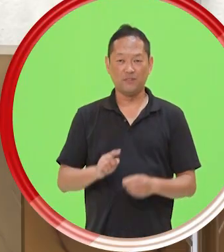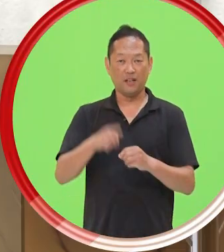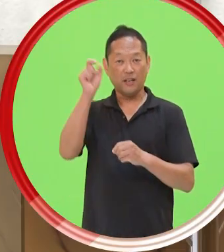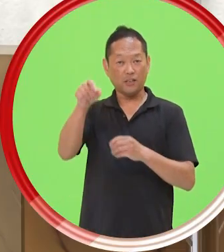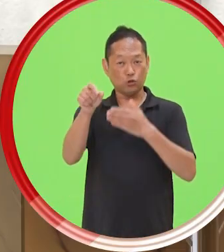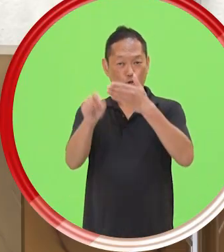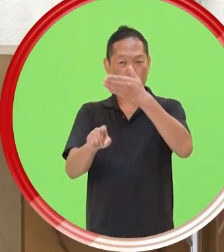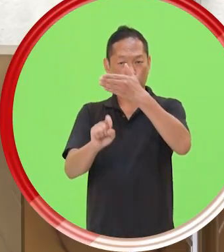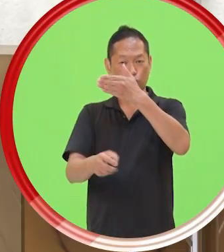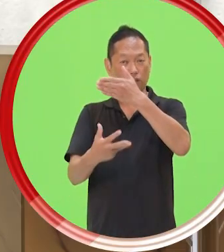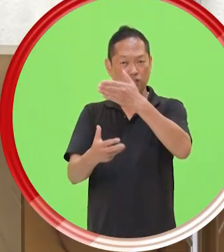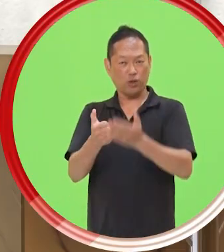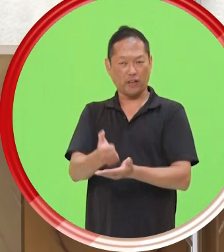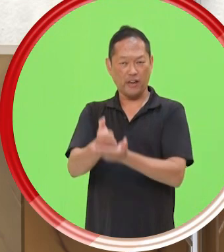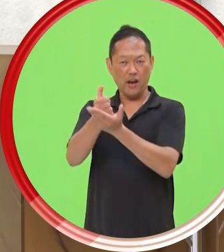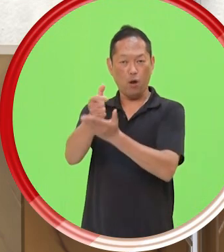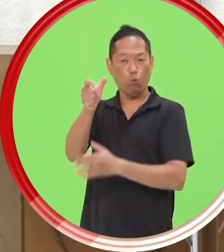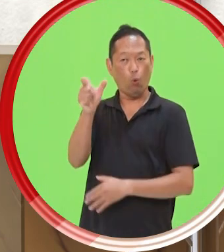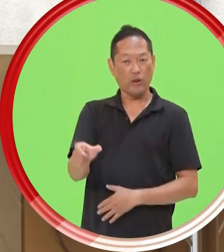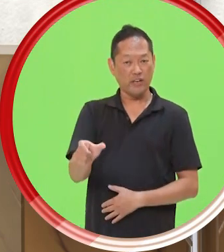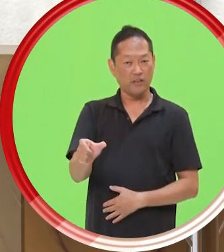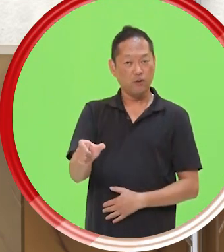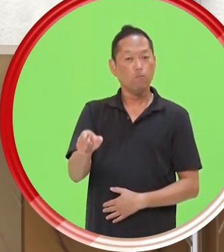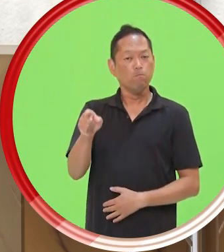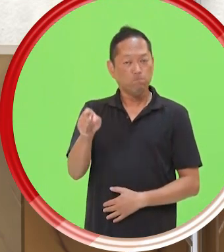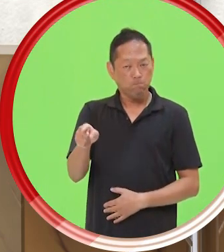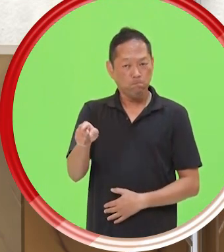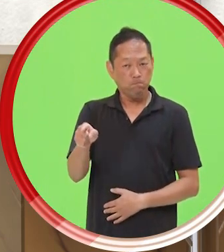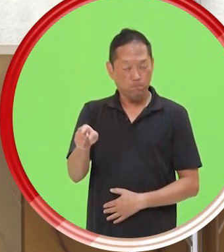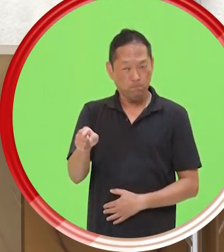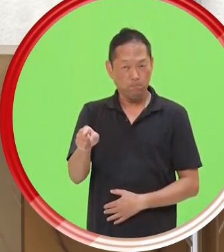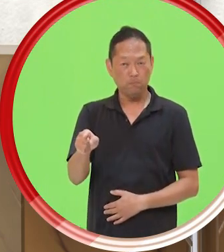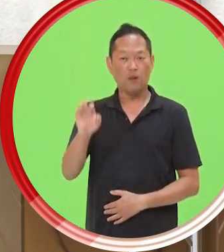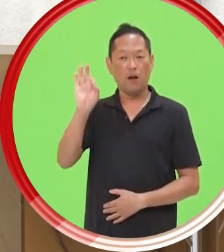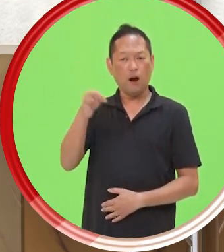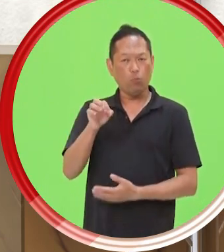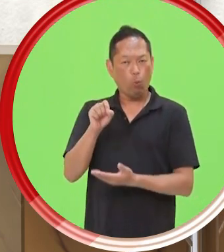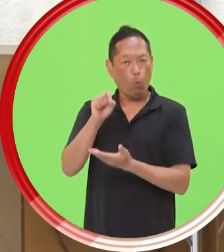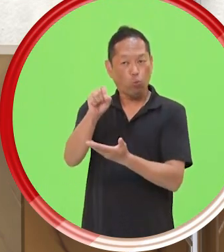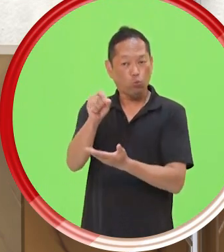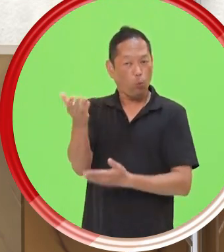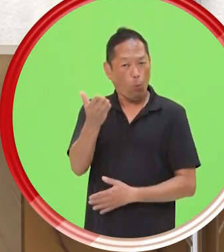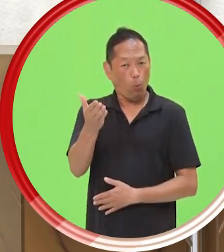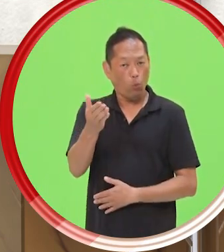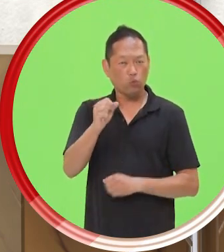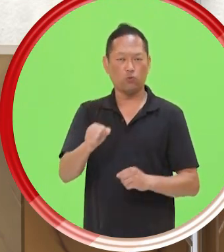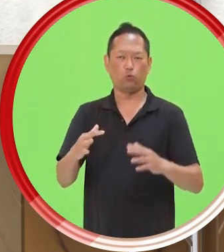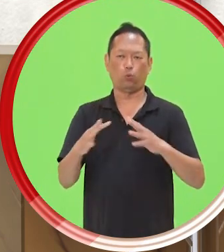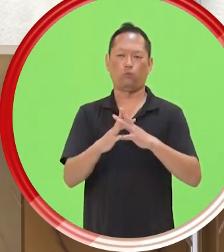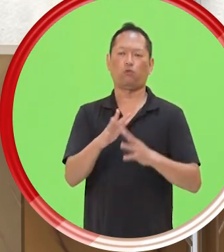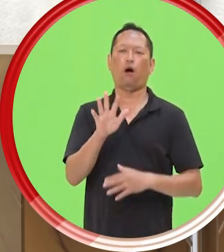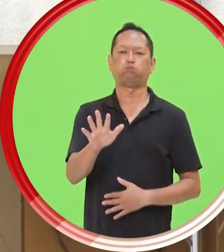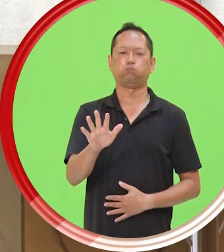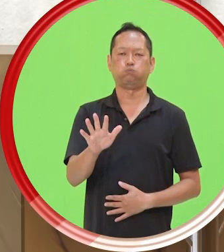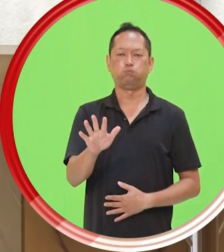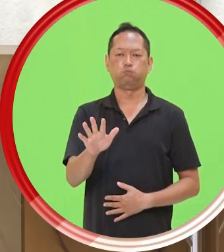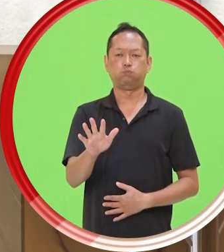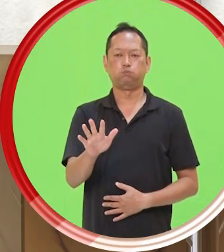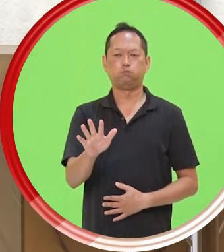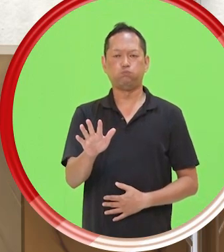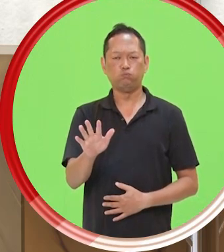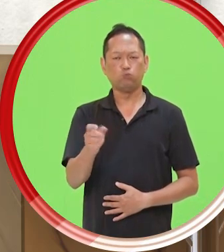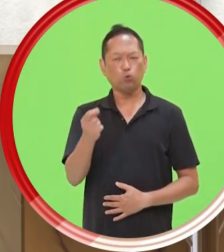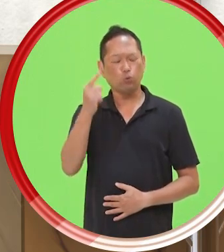来月9月18日は敬老の日ですが、実はこの日にあるものを送ってみてはという取り組みがあるんです